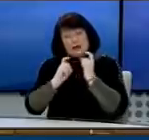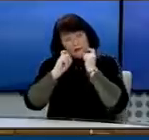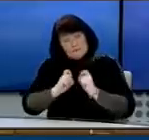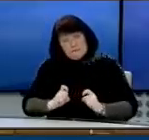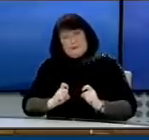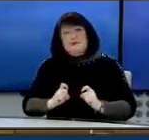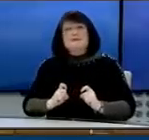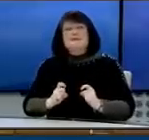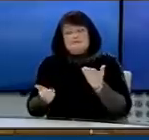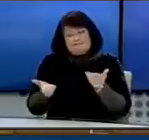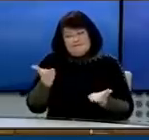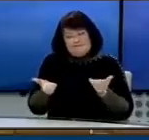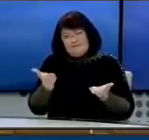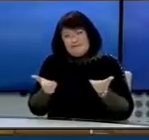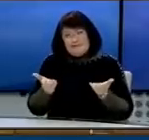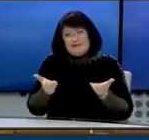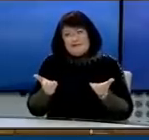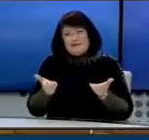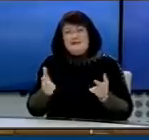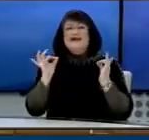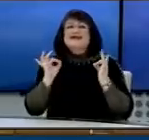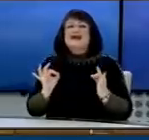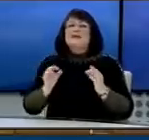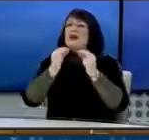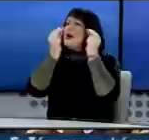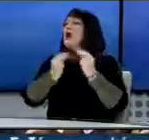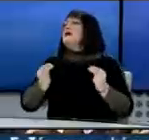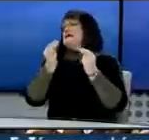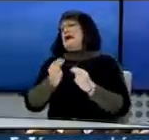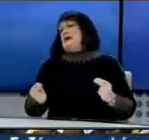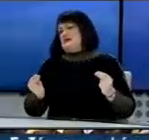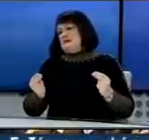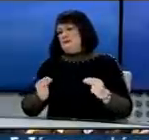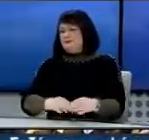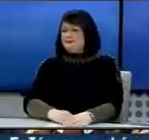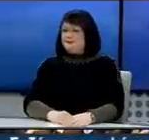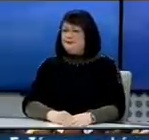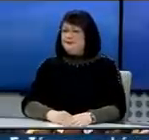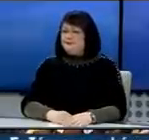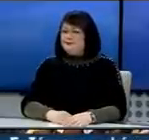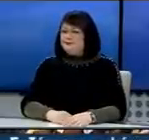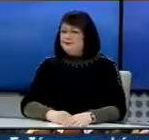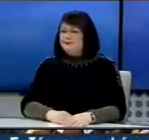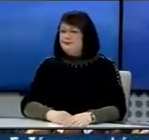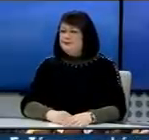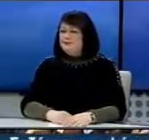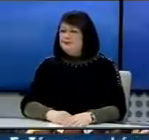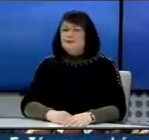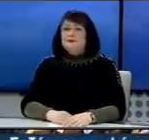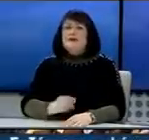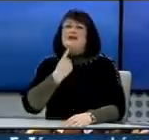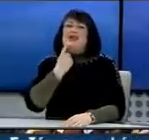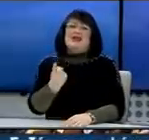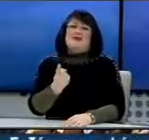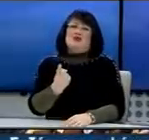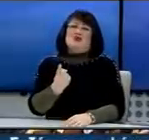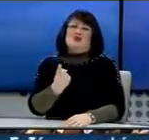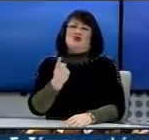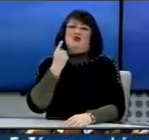βρίσκει το ισοδύναμό της σε συγκεκριμένες λύσεις. Δεν θα επικαλεστώ την παρέμβασή μου για